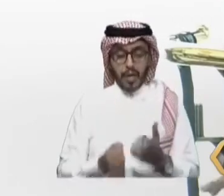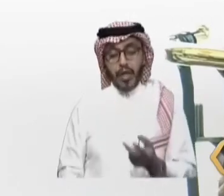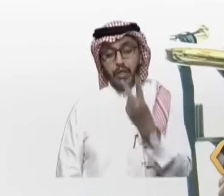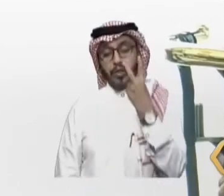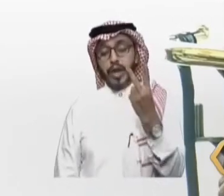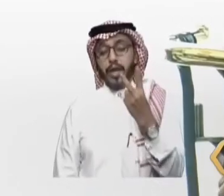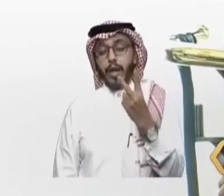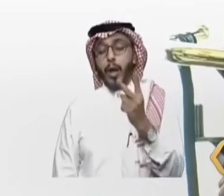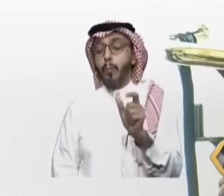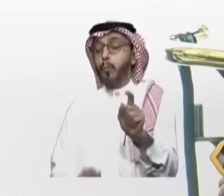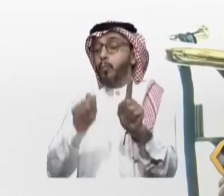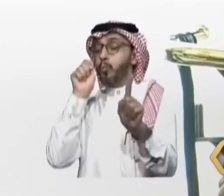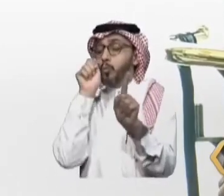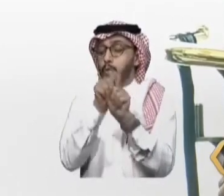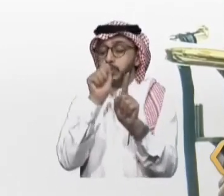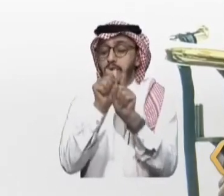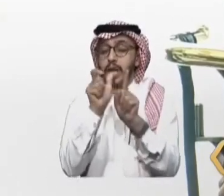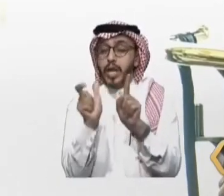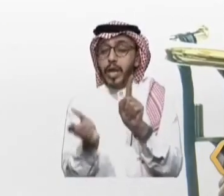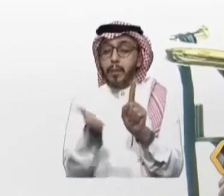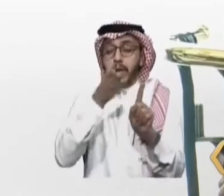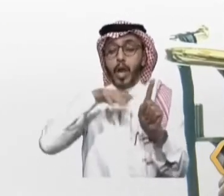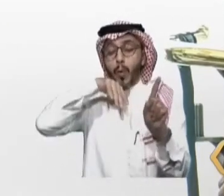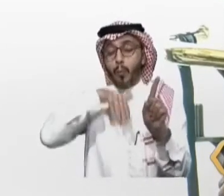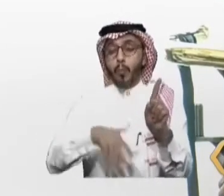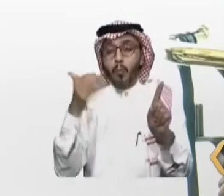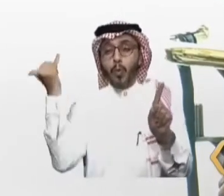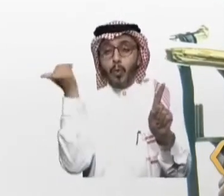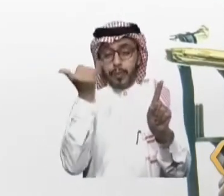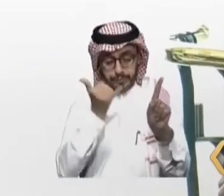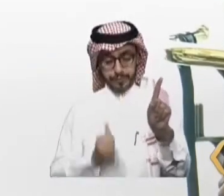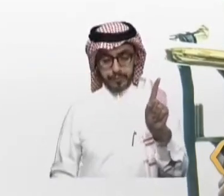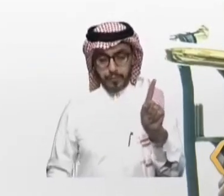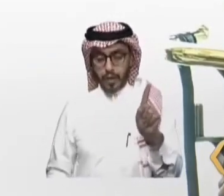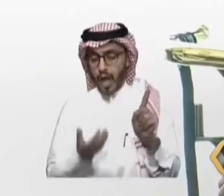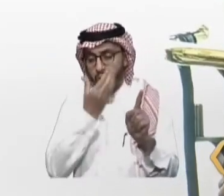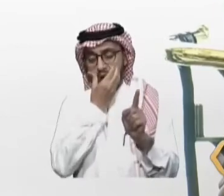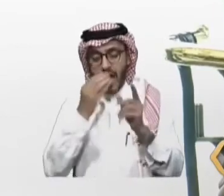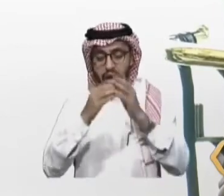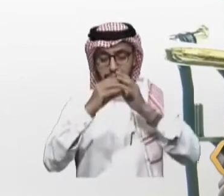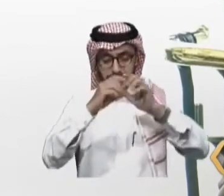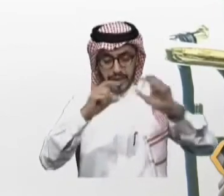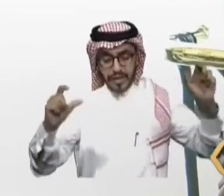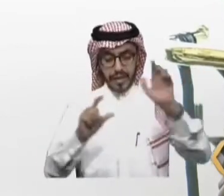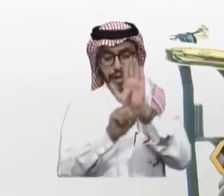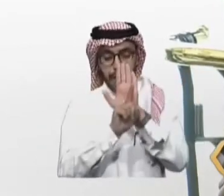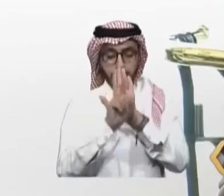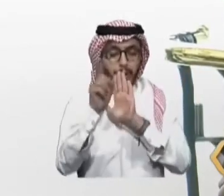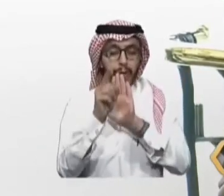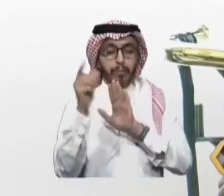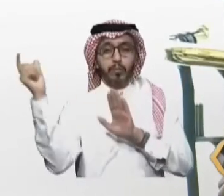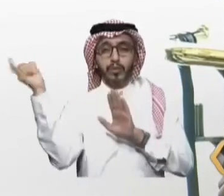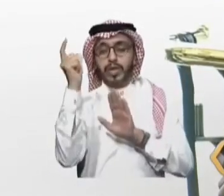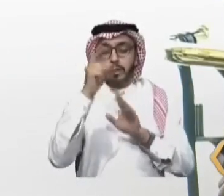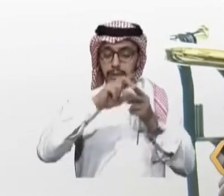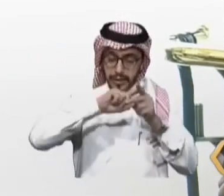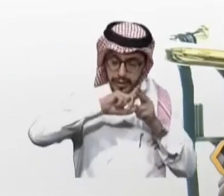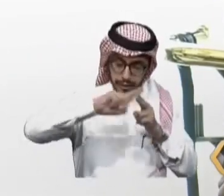تضمنتهما وصية نبوية عظيمة جاءت في الحديث الذي أخرجه الإمام مسلم في